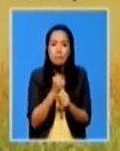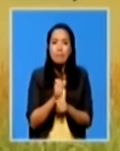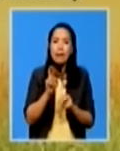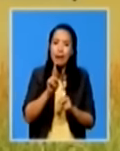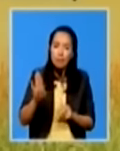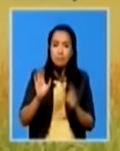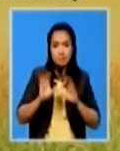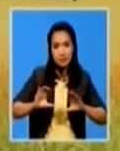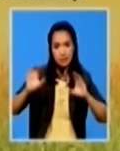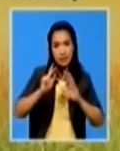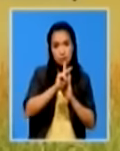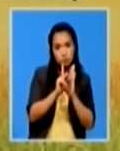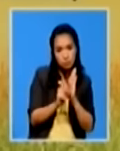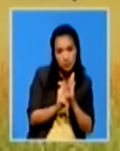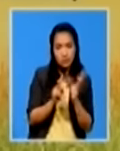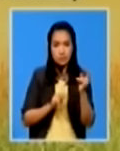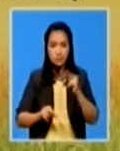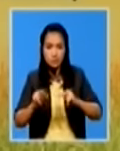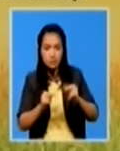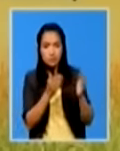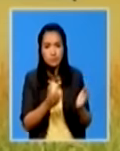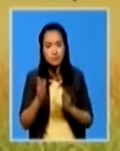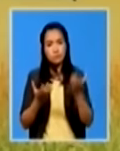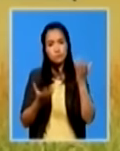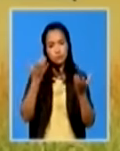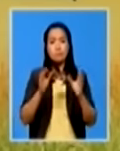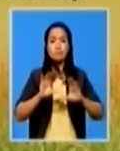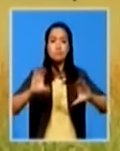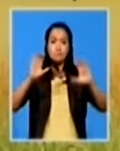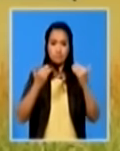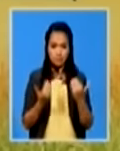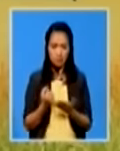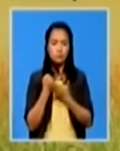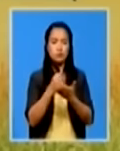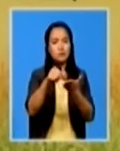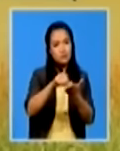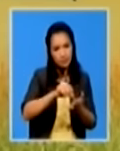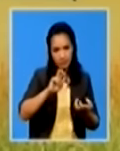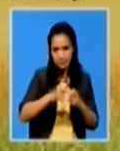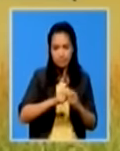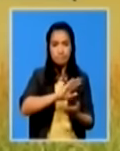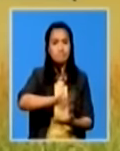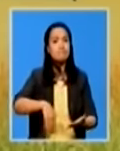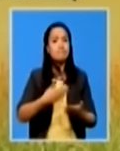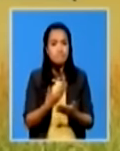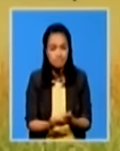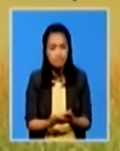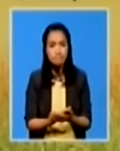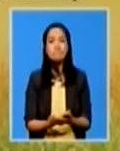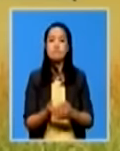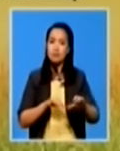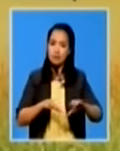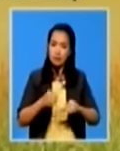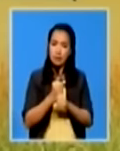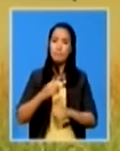การและการพิจารณาตามกระบวนการยุติธรรมรัฐบาลนี้ทำมาแก้ไขทั้งหมดนะครับก็มีการดำเนินการ